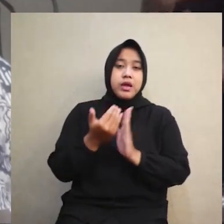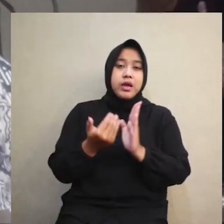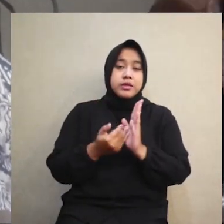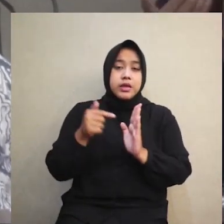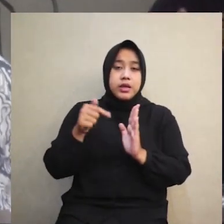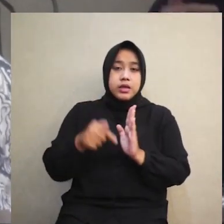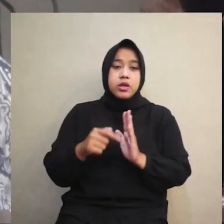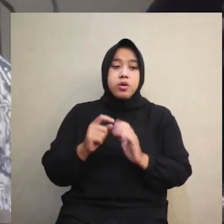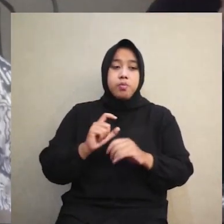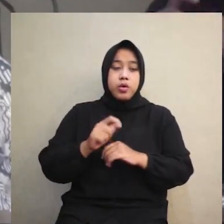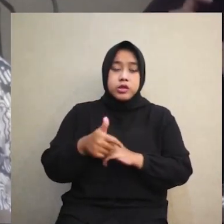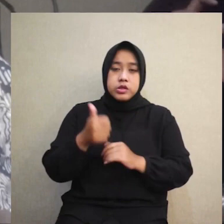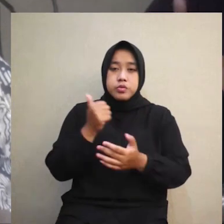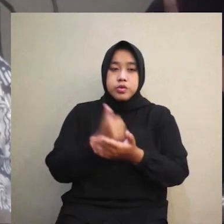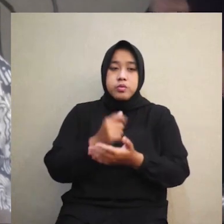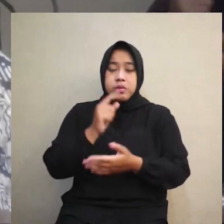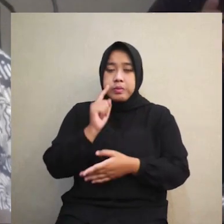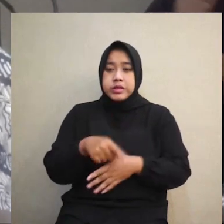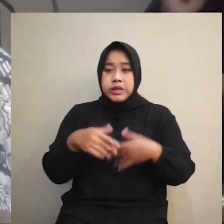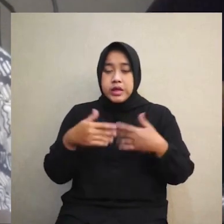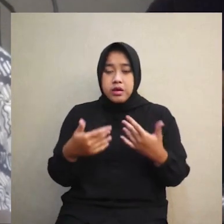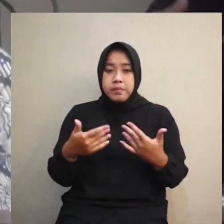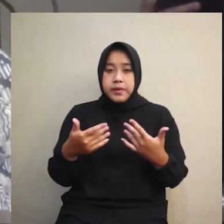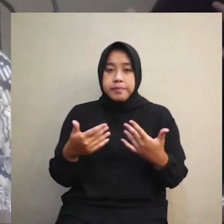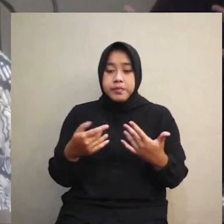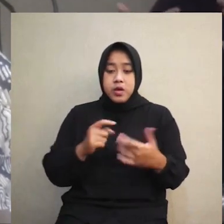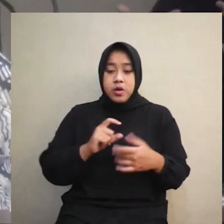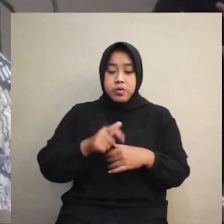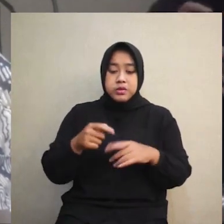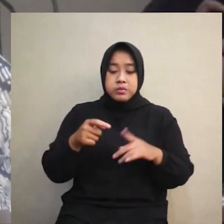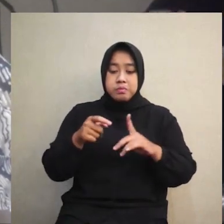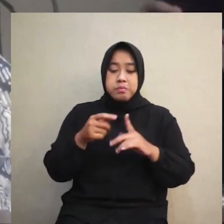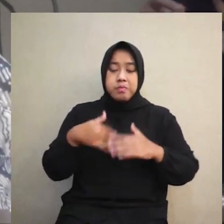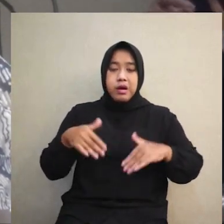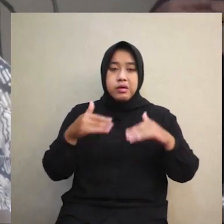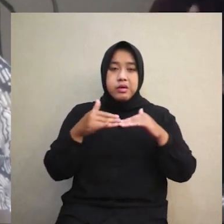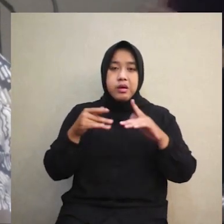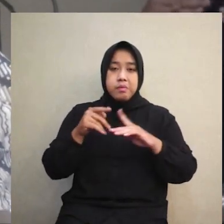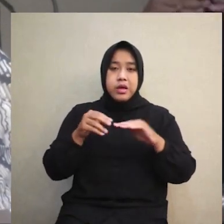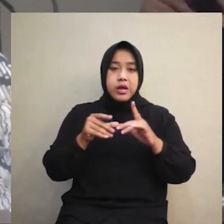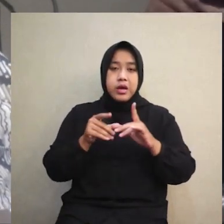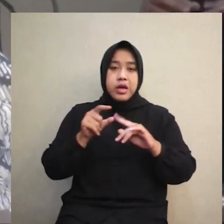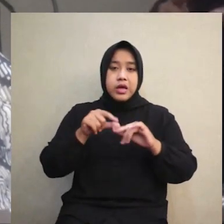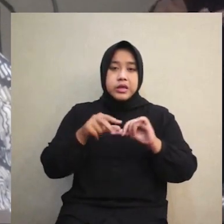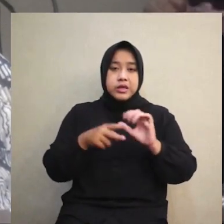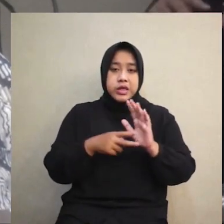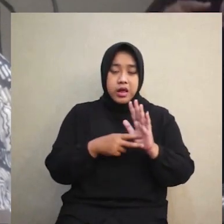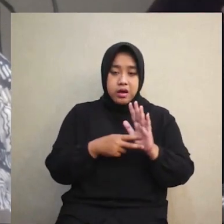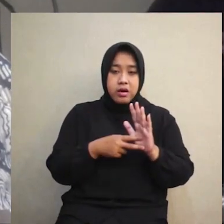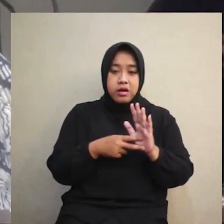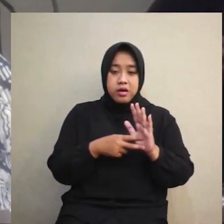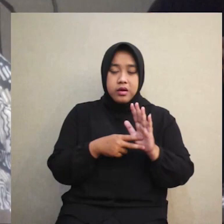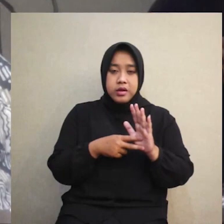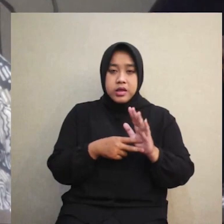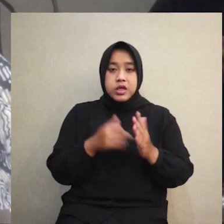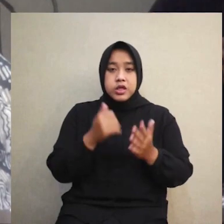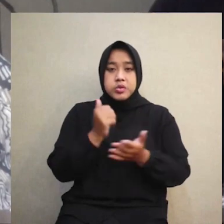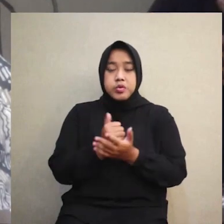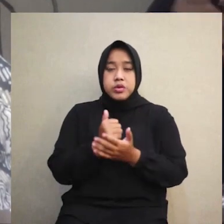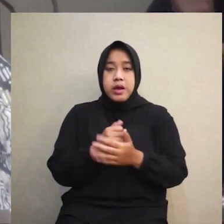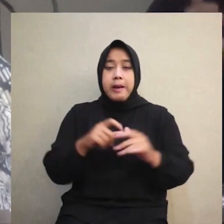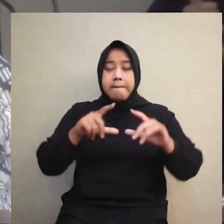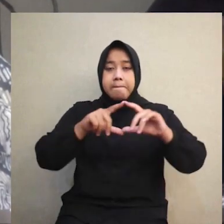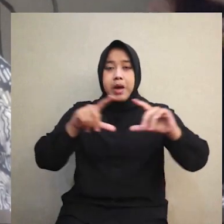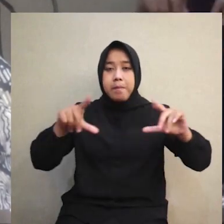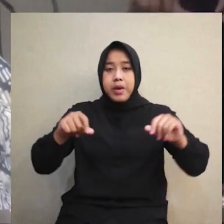justru akan sangat memastikan bahwa proses peradilan itu fair kalau mau dibalik justru sebenarnya papan